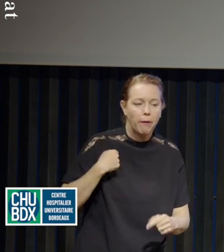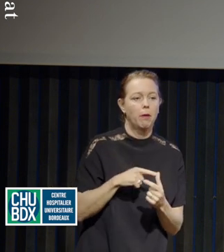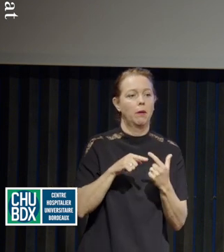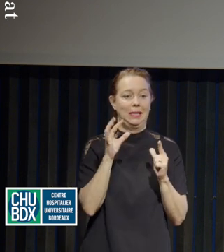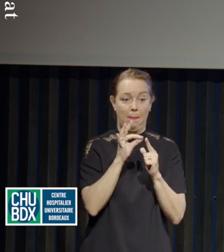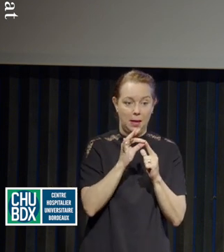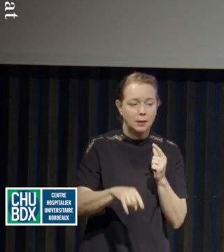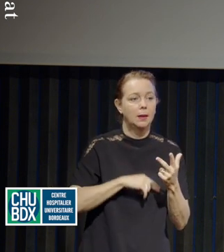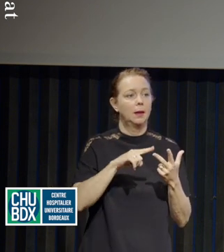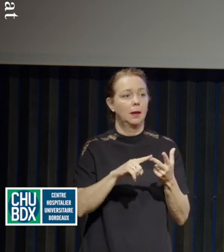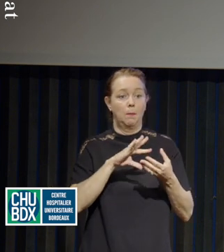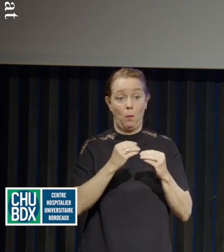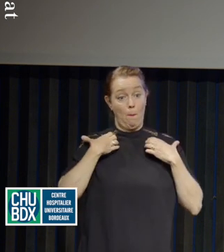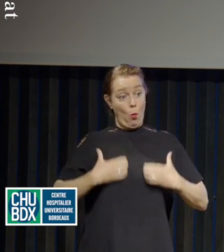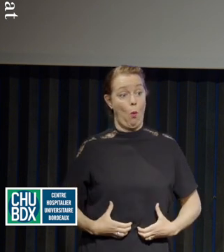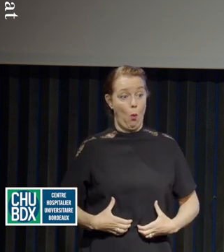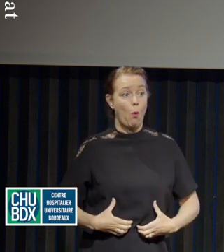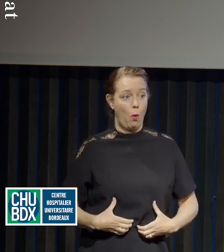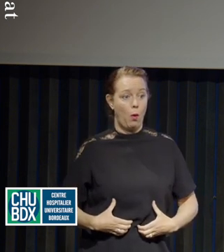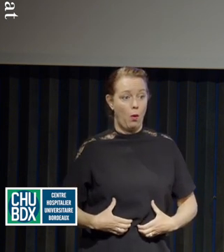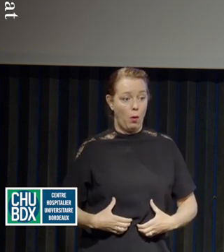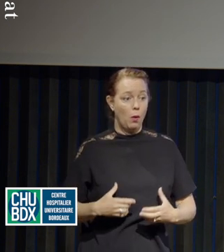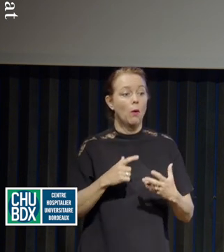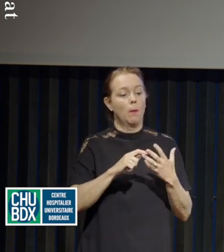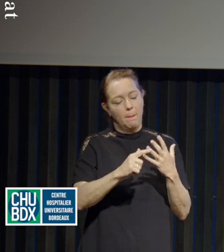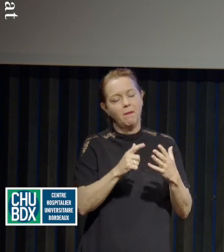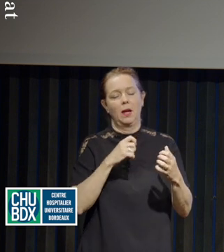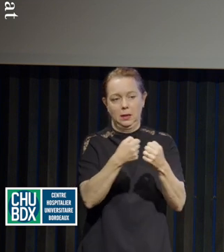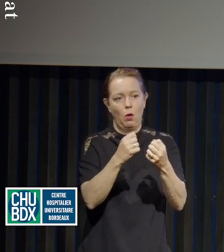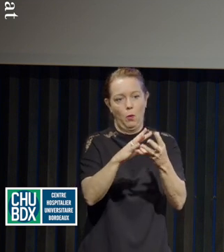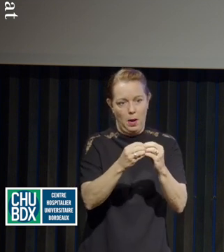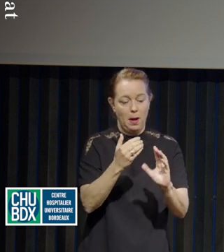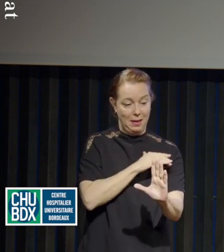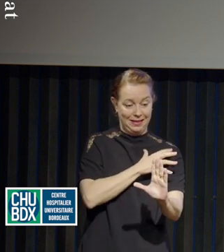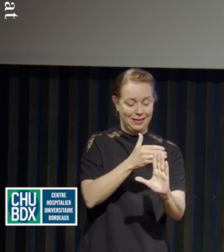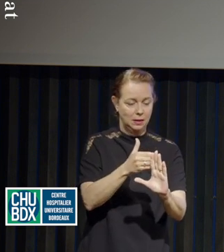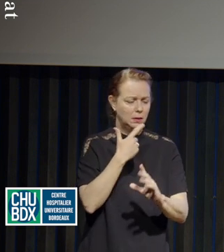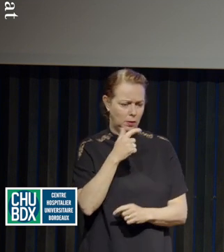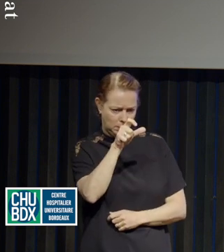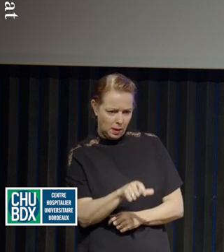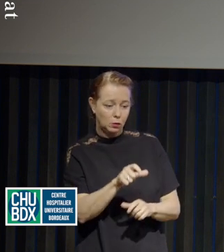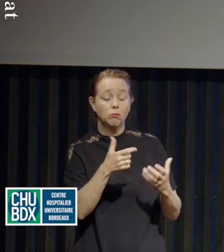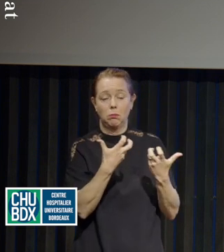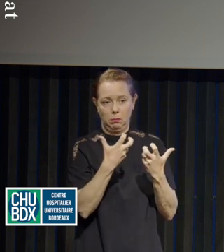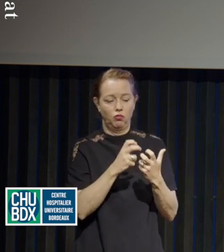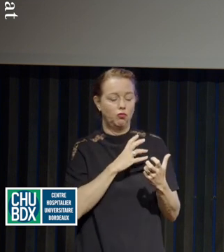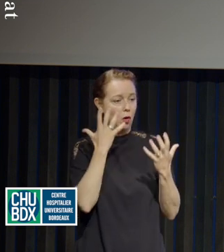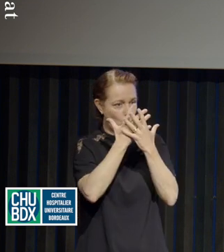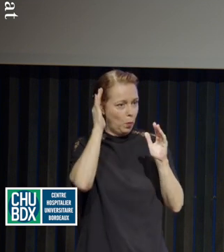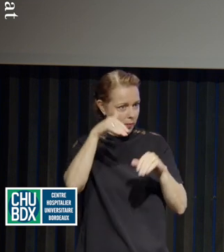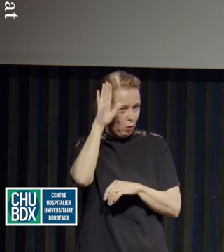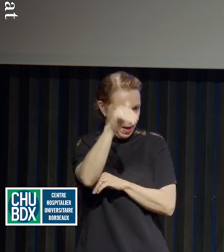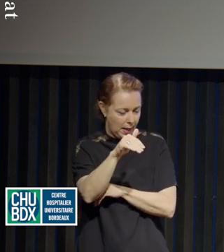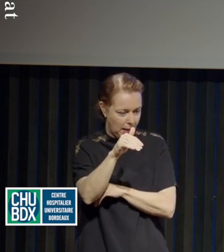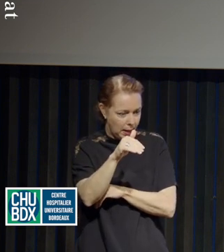des pathologies pulmonaires avant les accidents et le suicide. Ainsi, lorsqu'on présente un trouble bipolaire, on